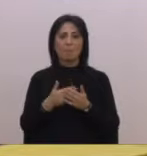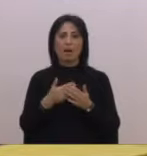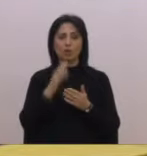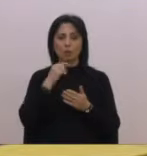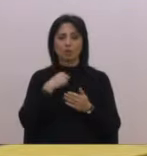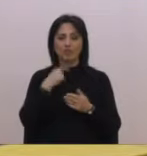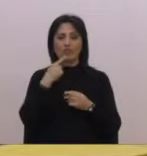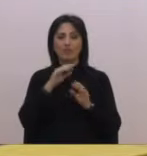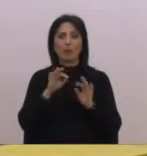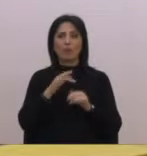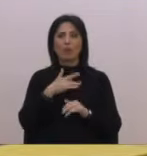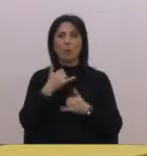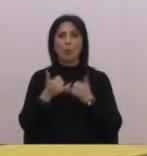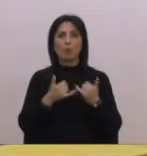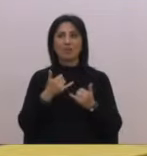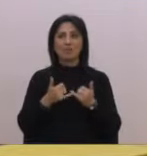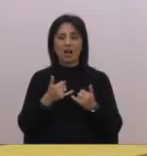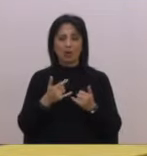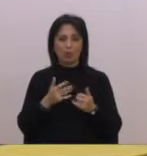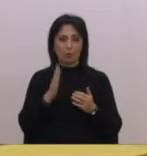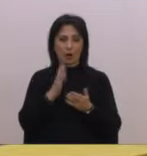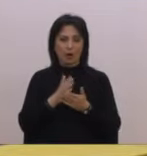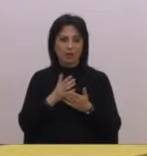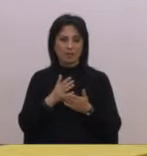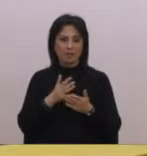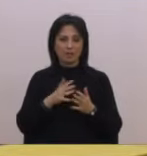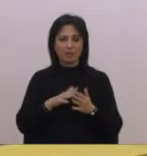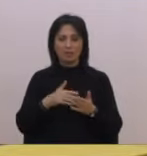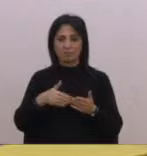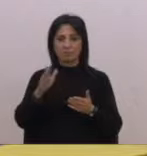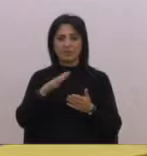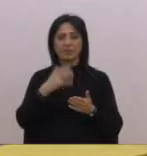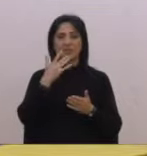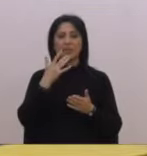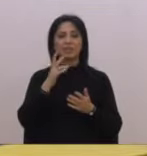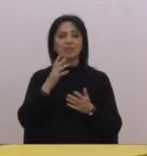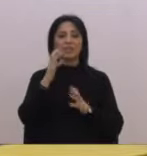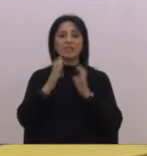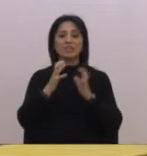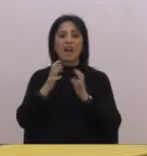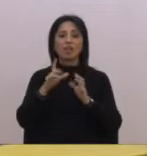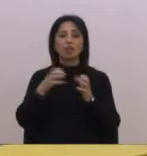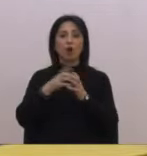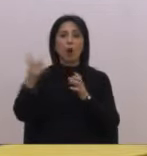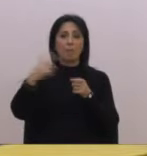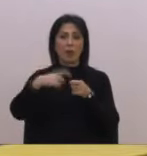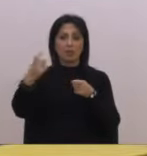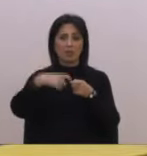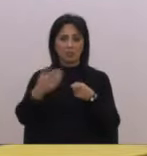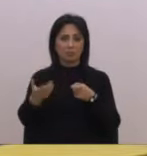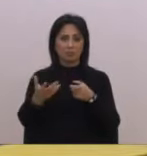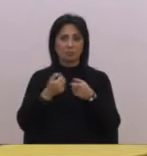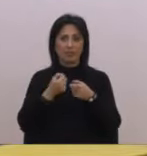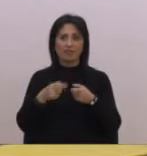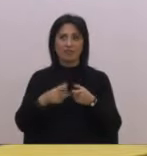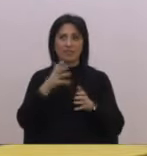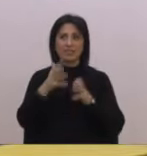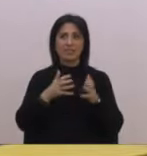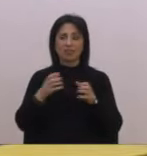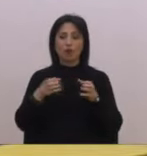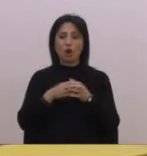ჩვენ აღნიშნეთ, რომ მომსახურების ექსპორტი გაიზარდა ქვეყნიდან, ეს არის ძირითადად ის საერთაშორისო კომპანიები, რომელმაც მიიღეს